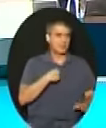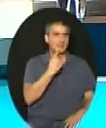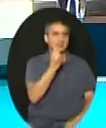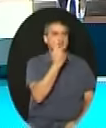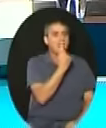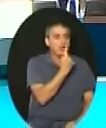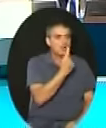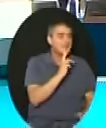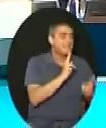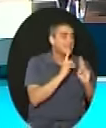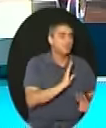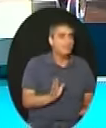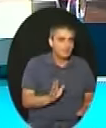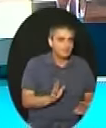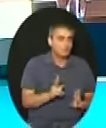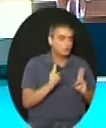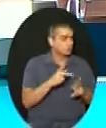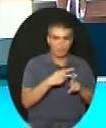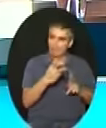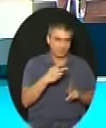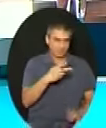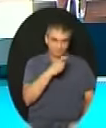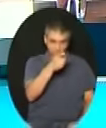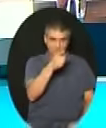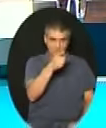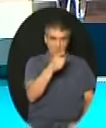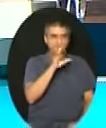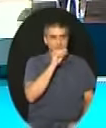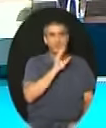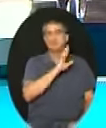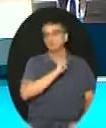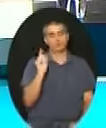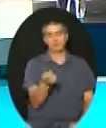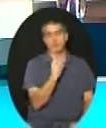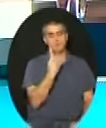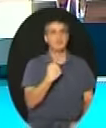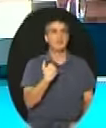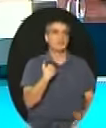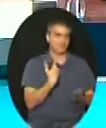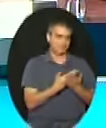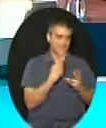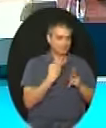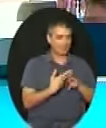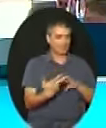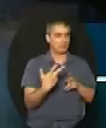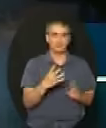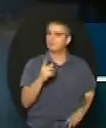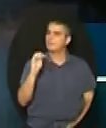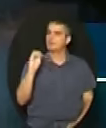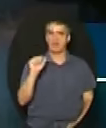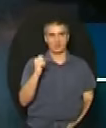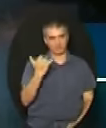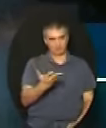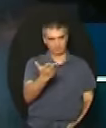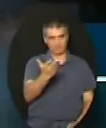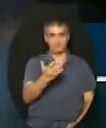דבר אחד, גידופים יש לא רק מהצד שאתה מדבר, זה מכל הכיוונים, אני מציע שיח נקי. מייקל אורן,